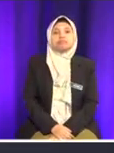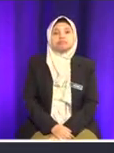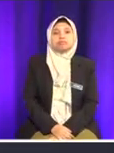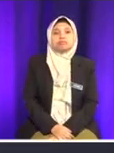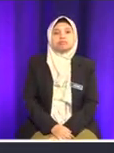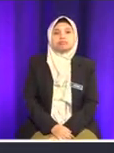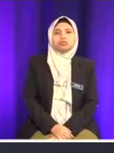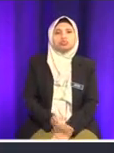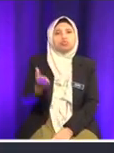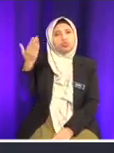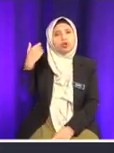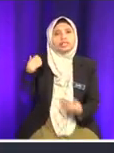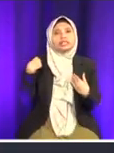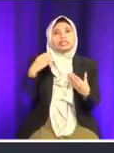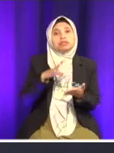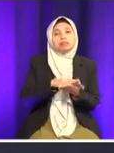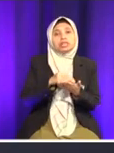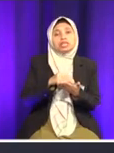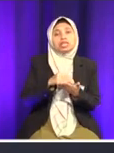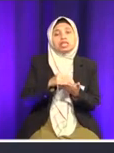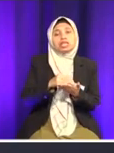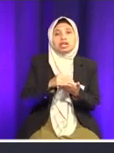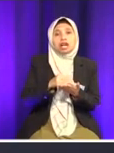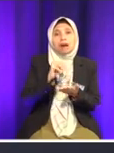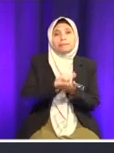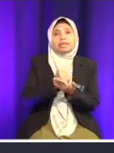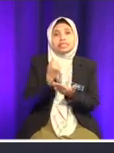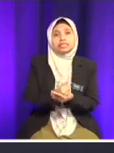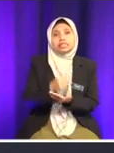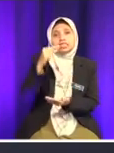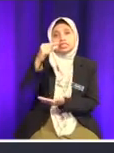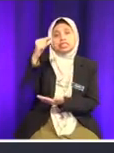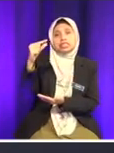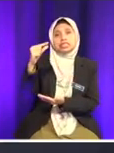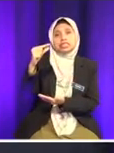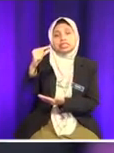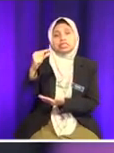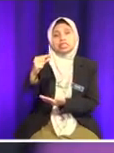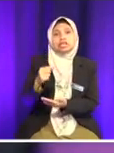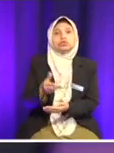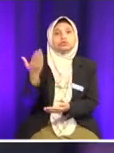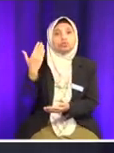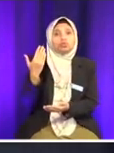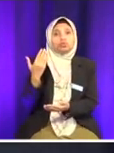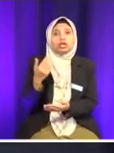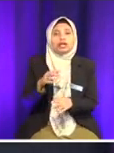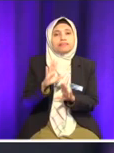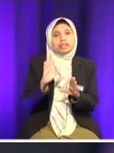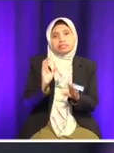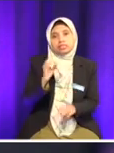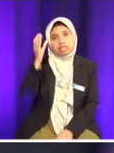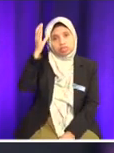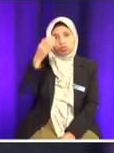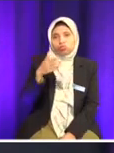Kris belajar dulu aplikasi Joy zaman Kristen